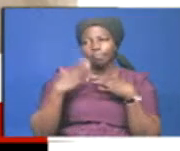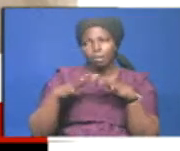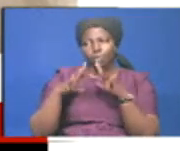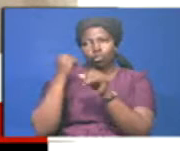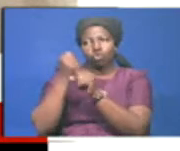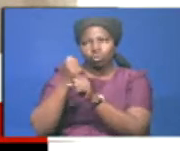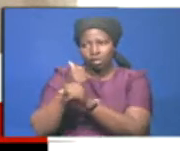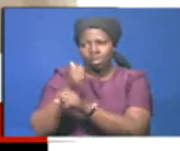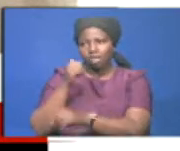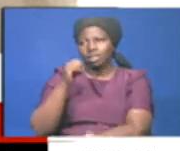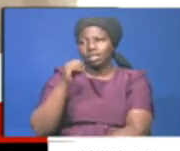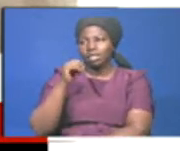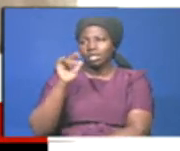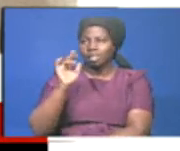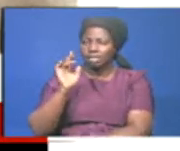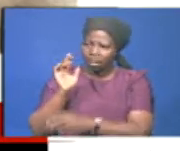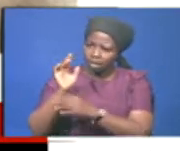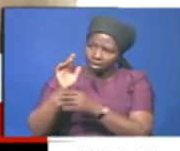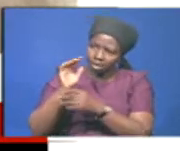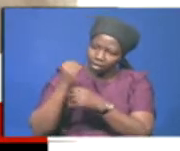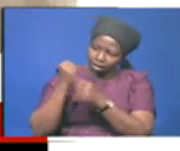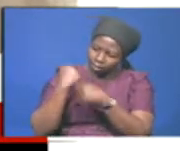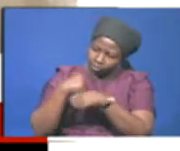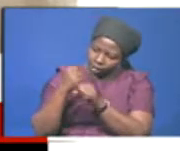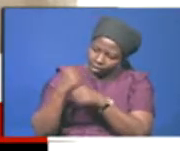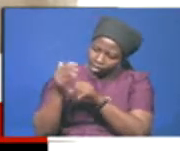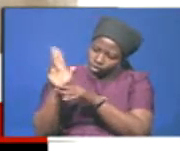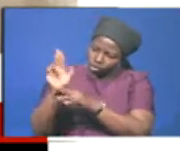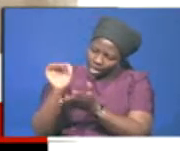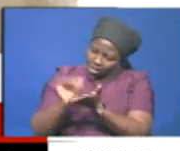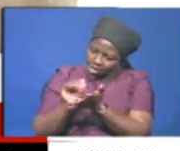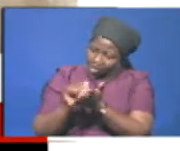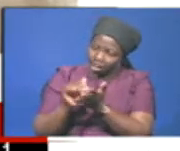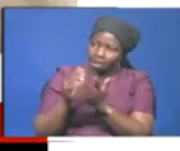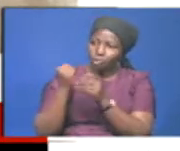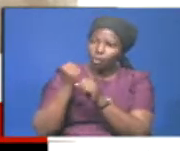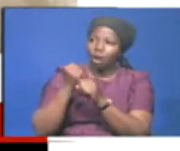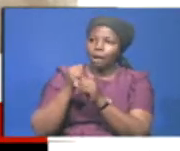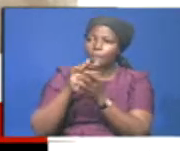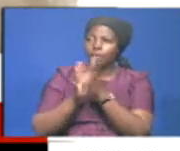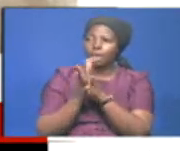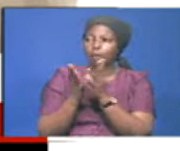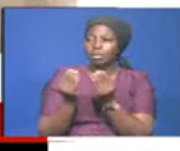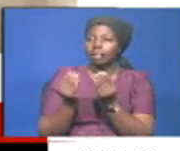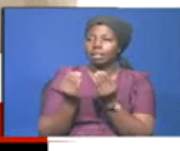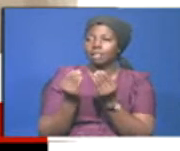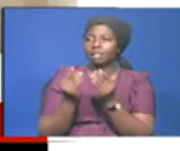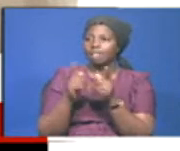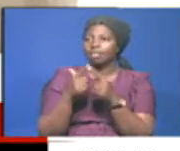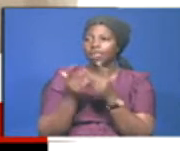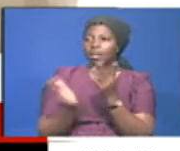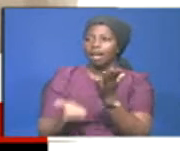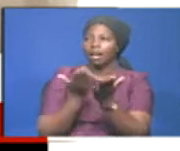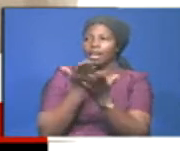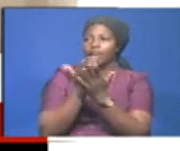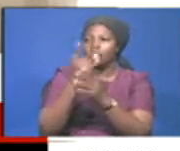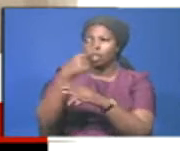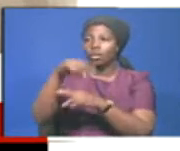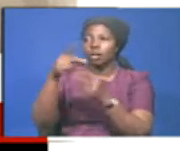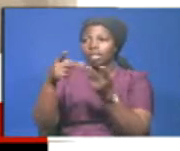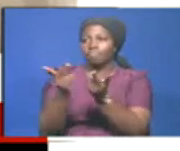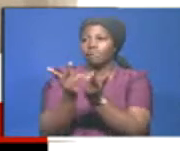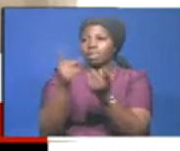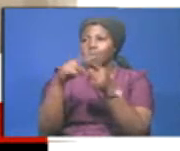iwe rahisi, na pia zifike mahali zinavyofaa. Lakini tukizieka zote